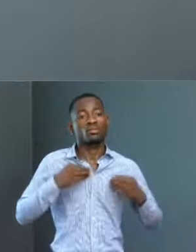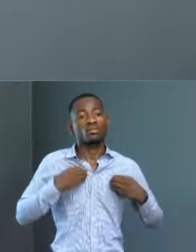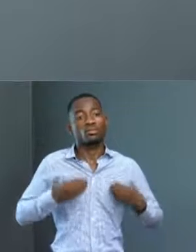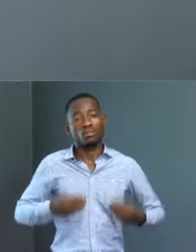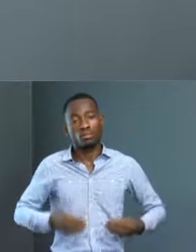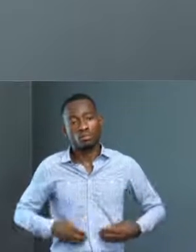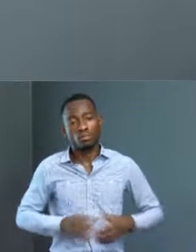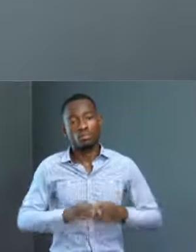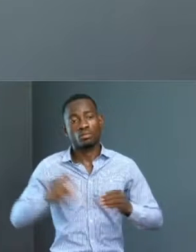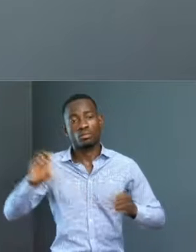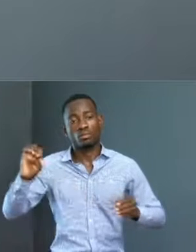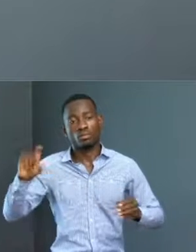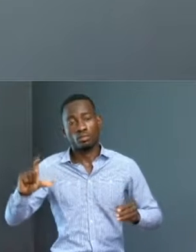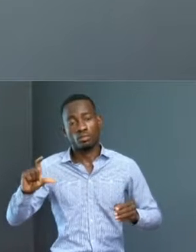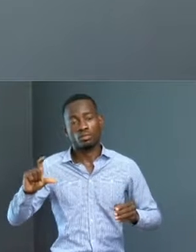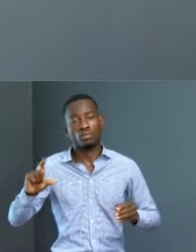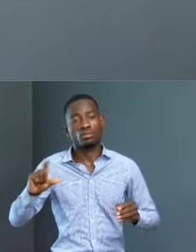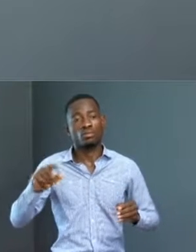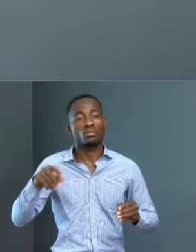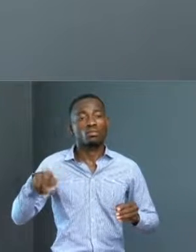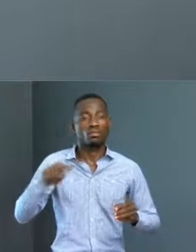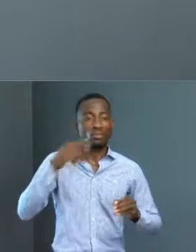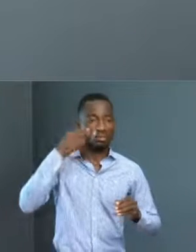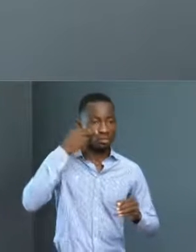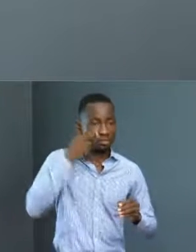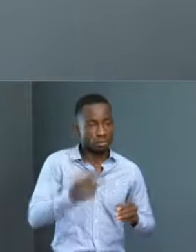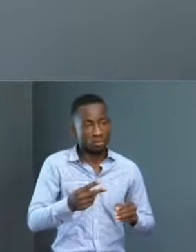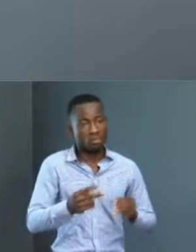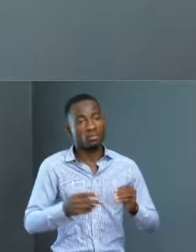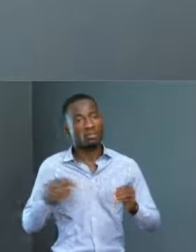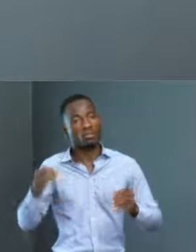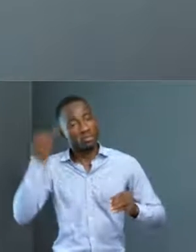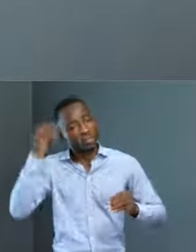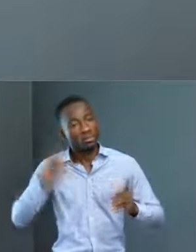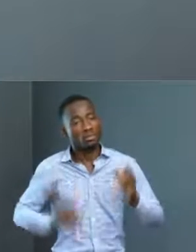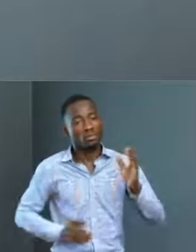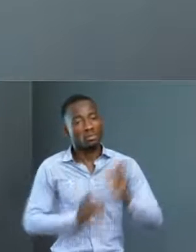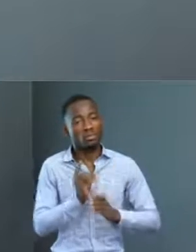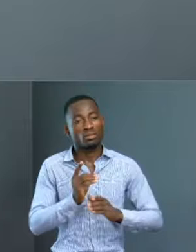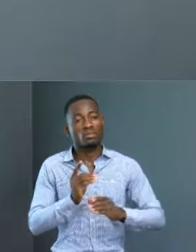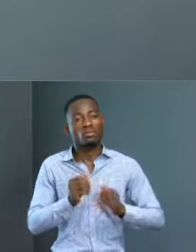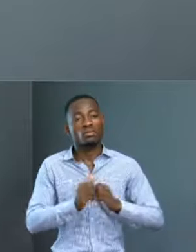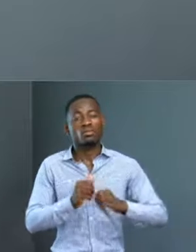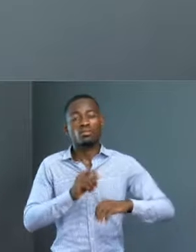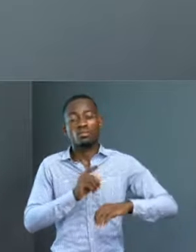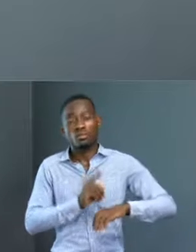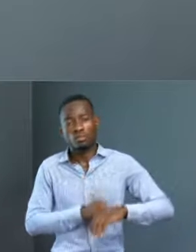de la cellule. Et vous avez vu, il a développé, il a pris tout son temps pour